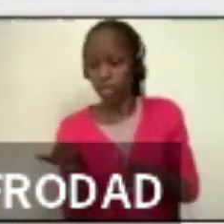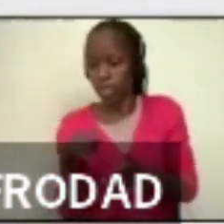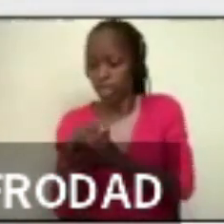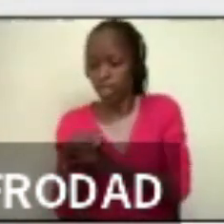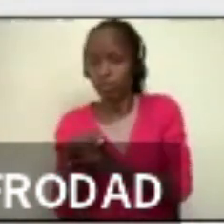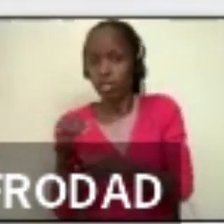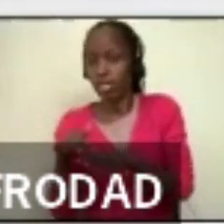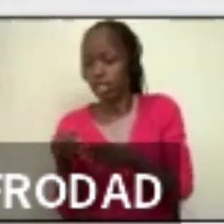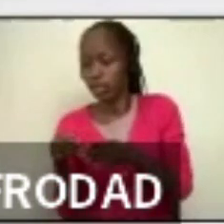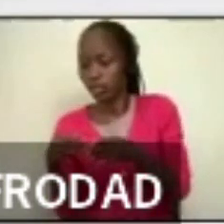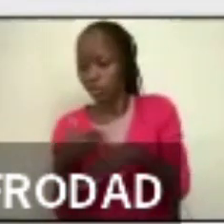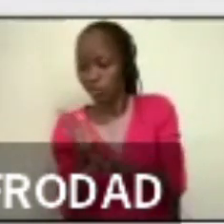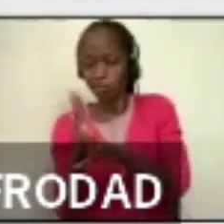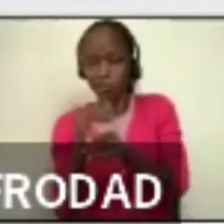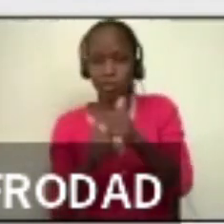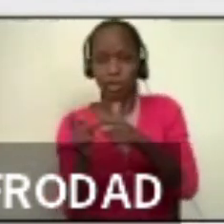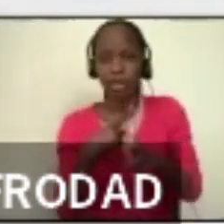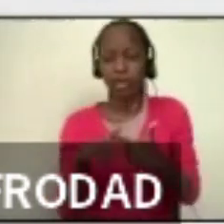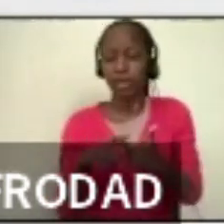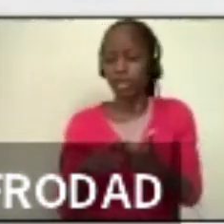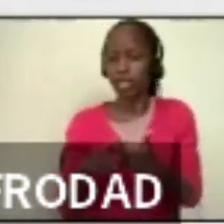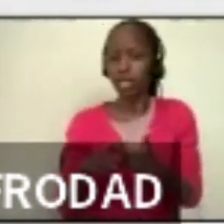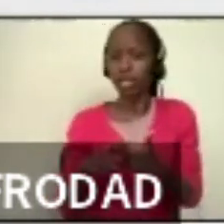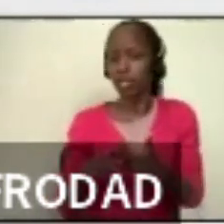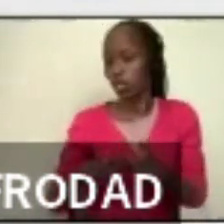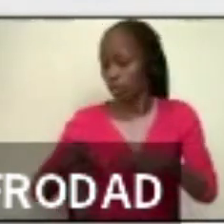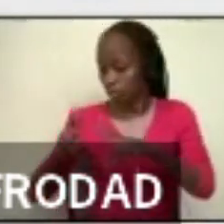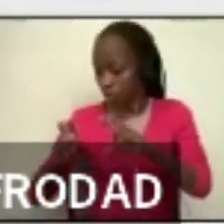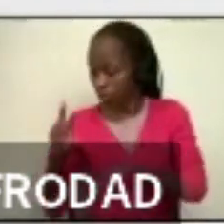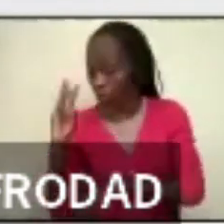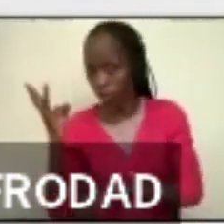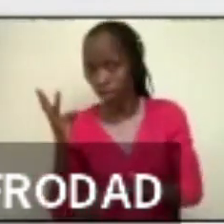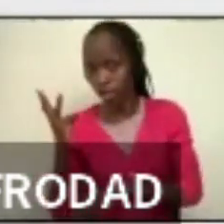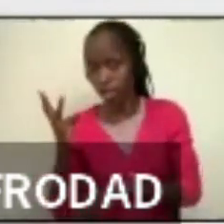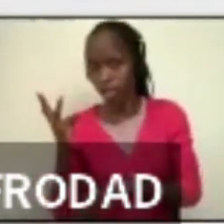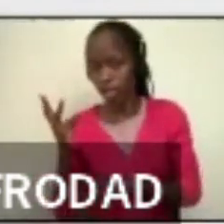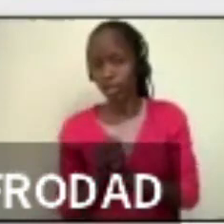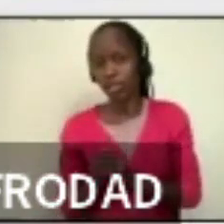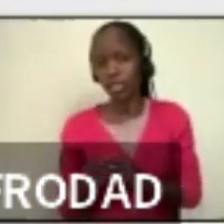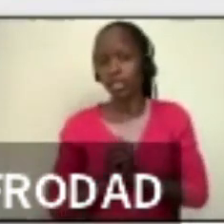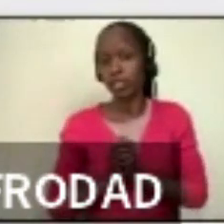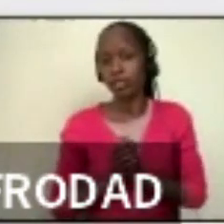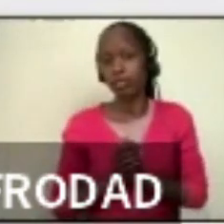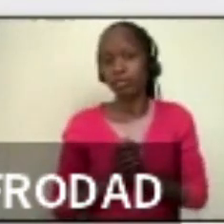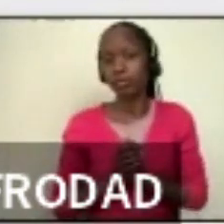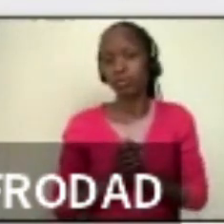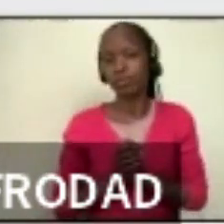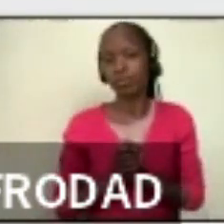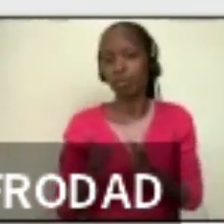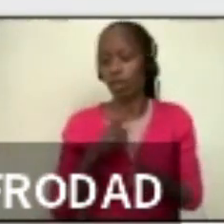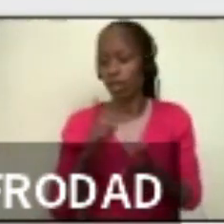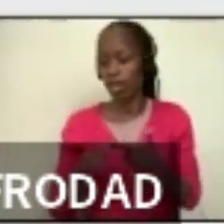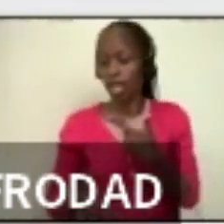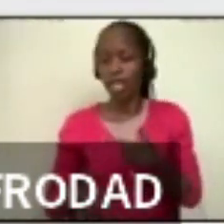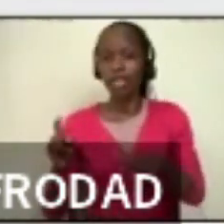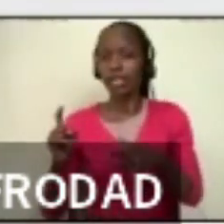si tu le sais, la personne le sait, donc tu n'as pas d'amis. Tu n'as que ton cercle restreint. Ton mari, à qui tu ne peux